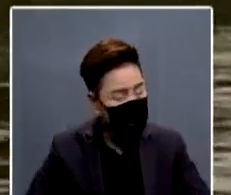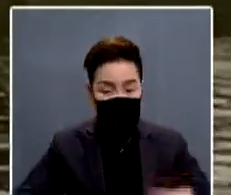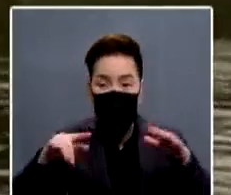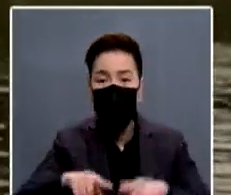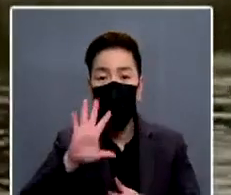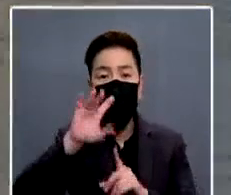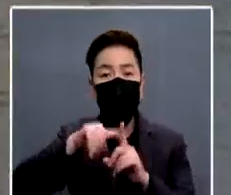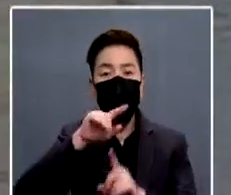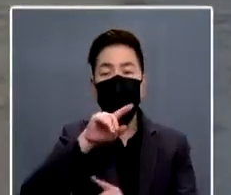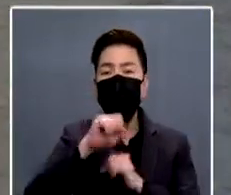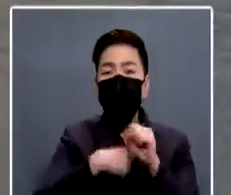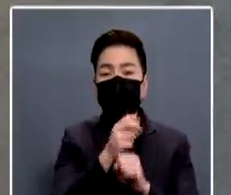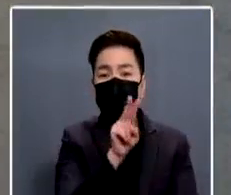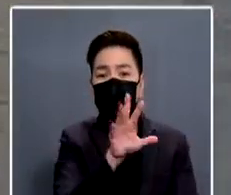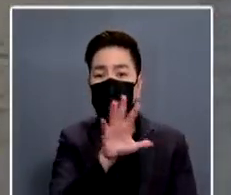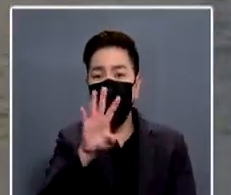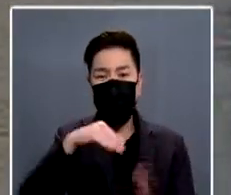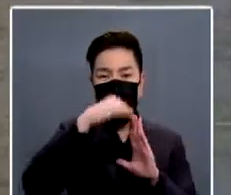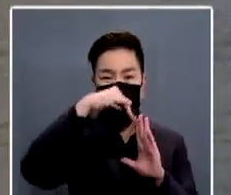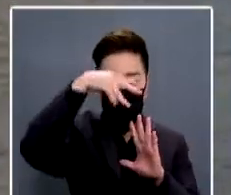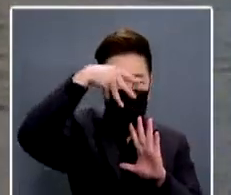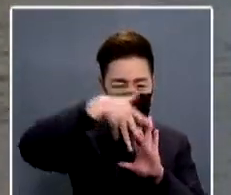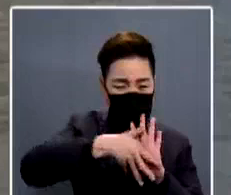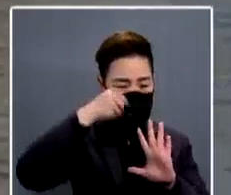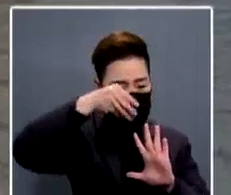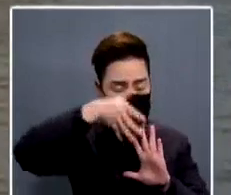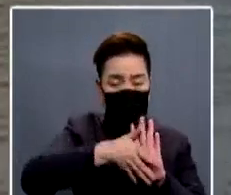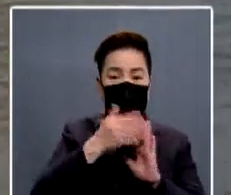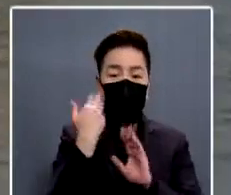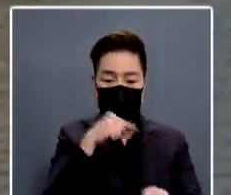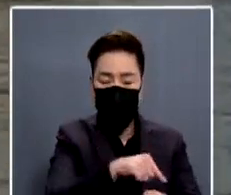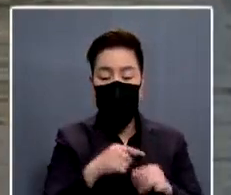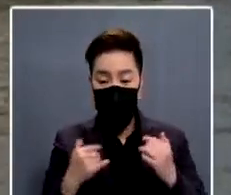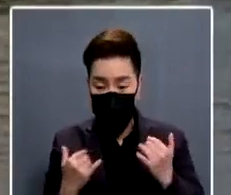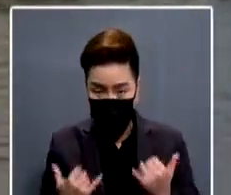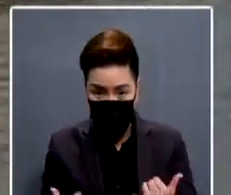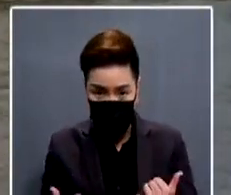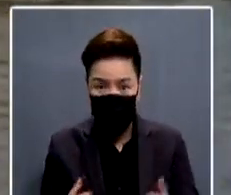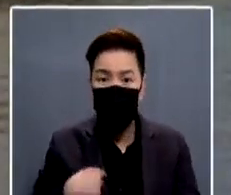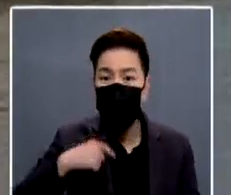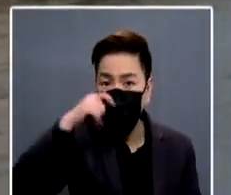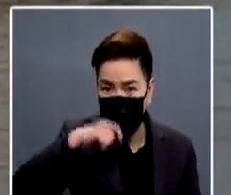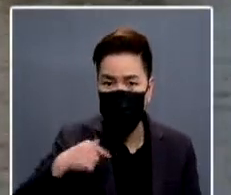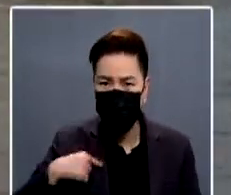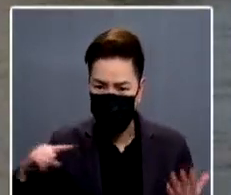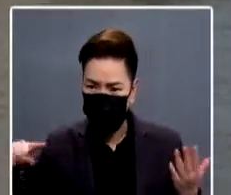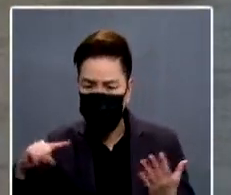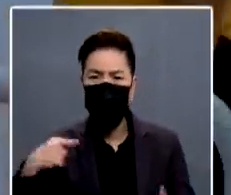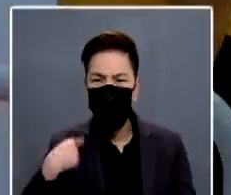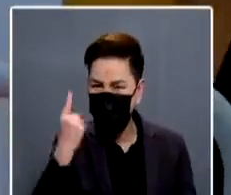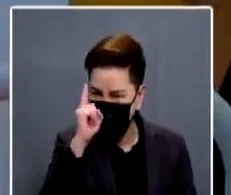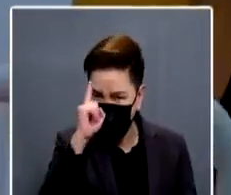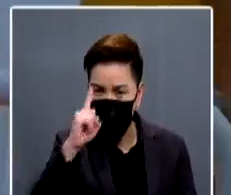คุณผู้ชมนะ ตอน น ี ้เป็นทะเลมาจากทางเหนือหมดเลยนะคะเพราะฉะนั้นตอนนี้เนี่ยไทยเราเองมีแค่1ลูกเท่านั้นเองพายุที่